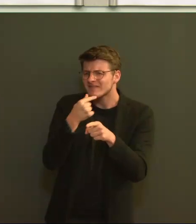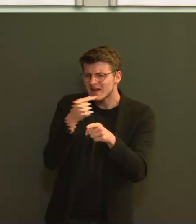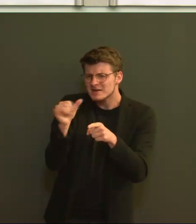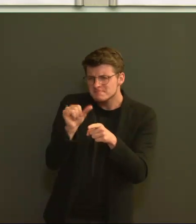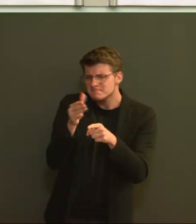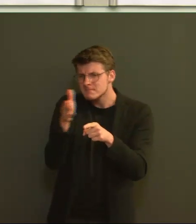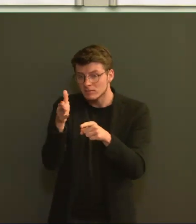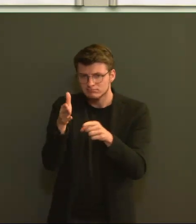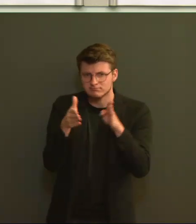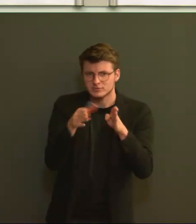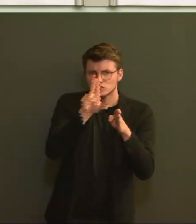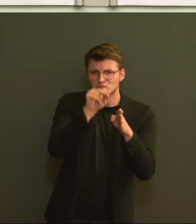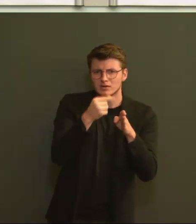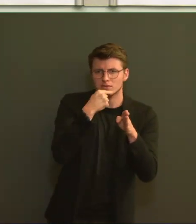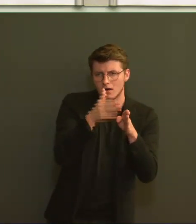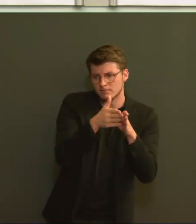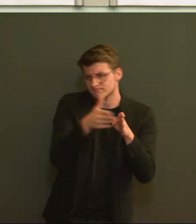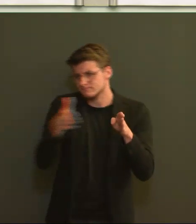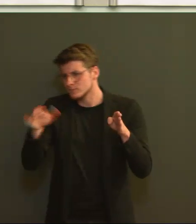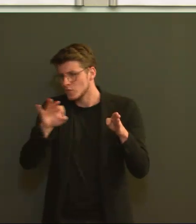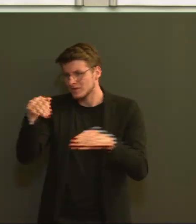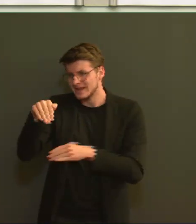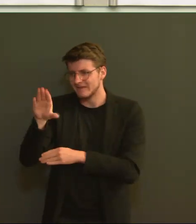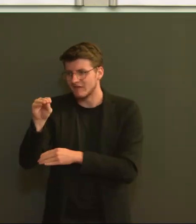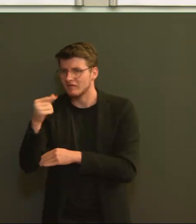20 tot 59 jaar oud.